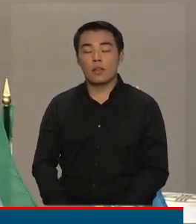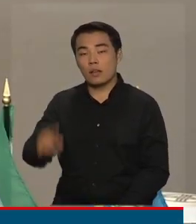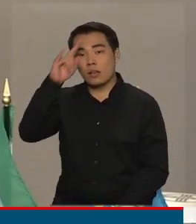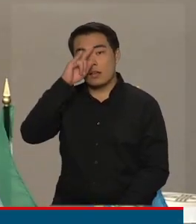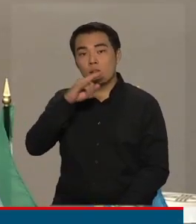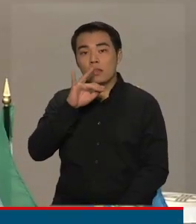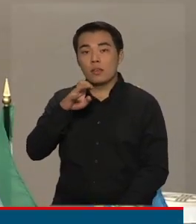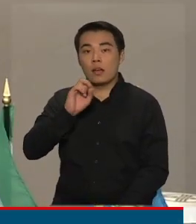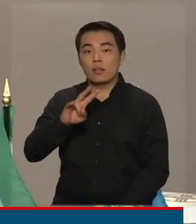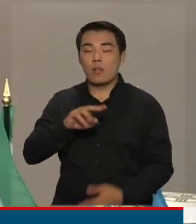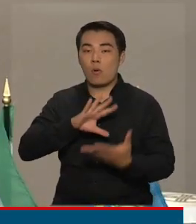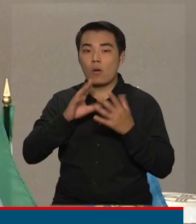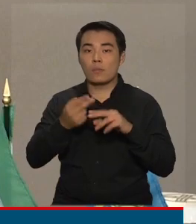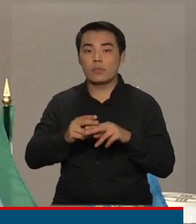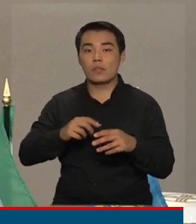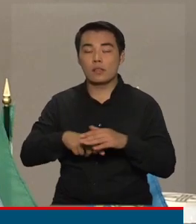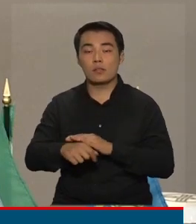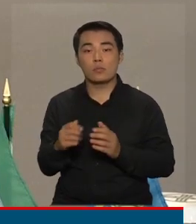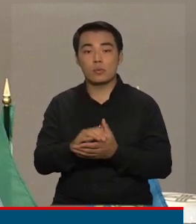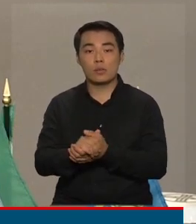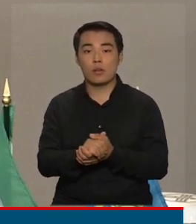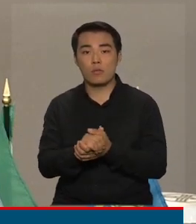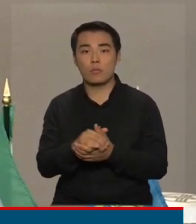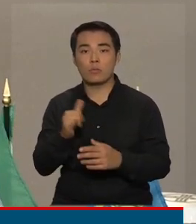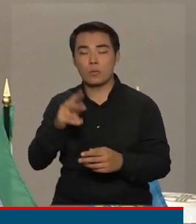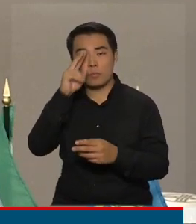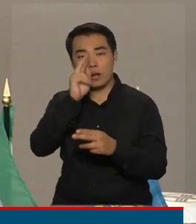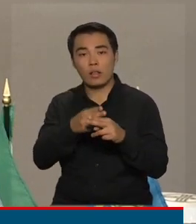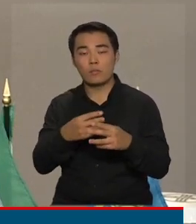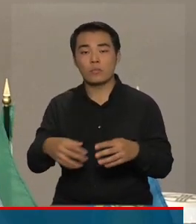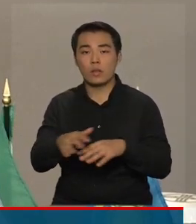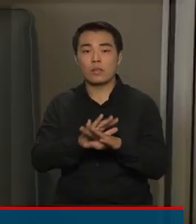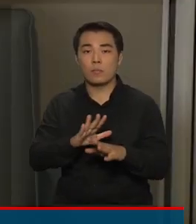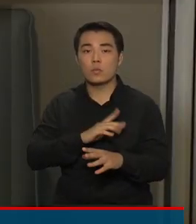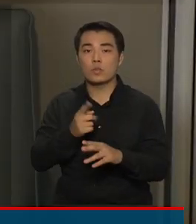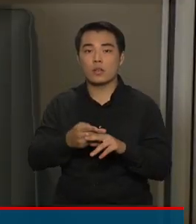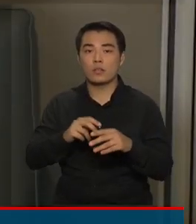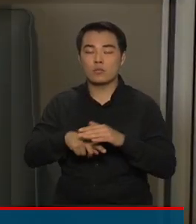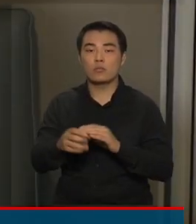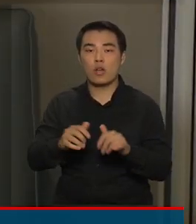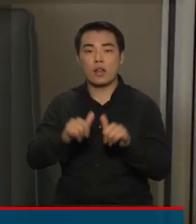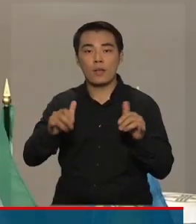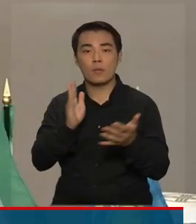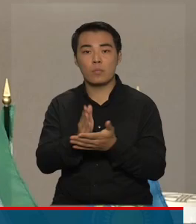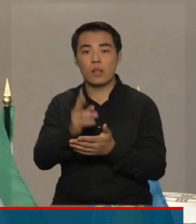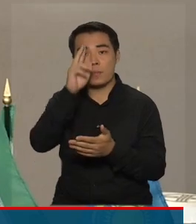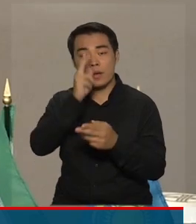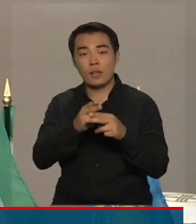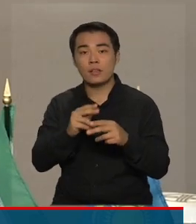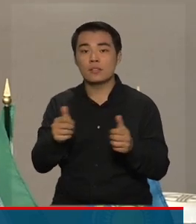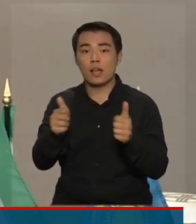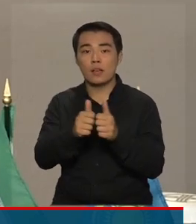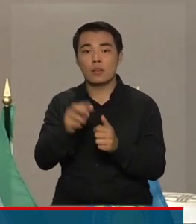Қазақстан мен Иран арасындағы өте жылы қарым-қатынас қалыптасқан. Біз осы байланысты одан әрі баянды етуге мүдделіміз. Бауырлас әрі көрші